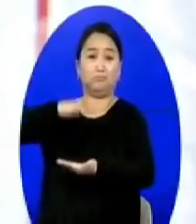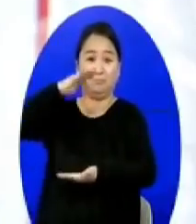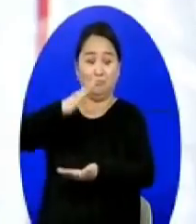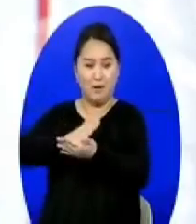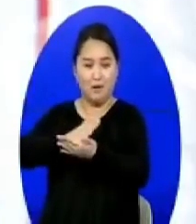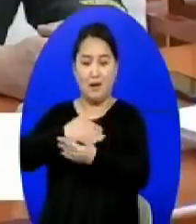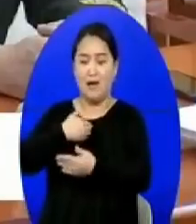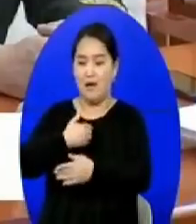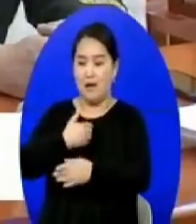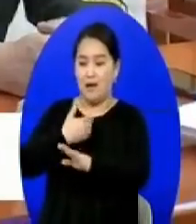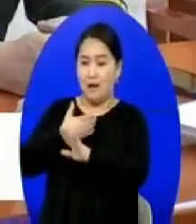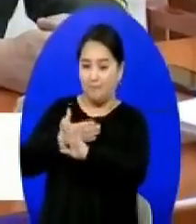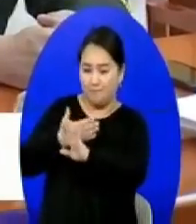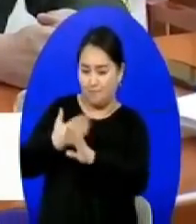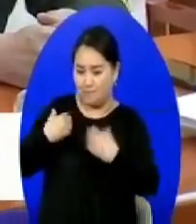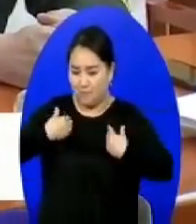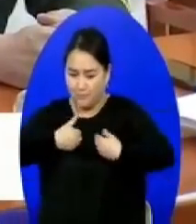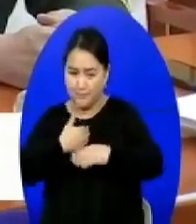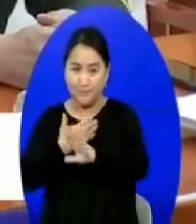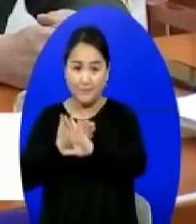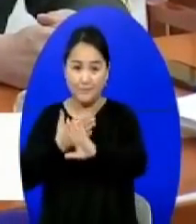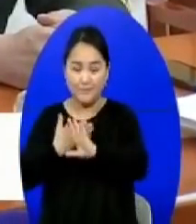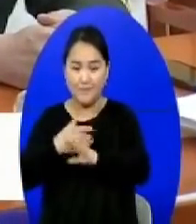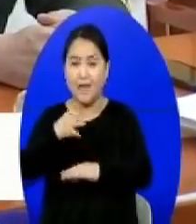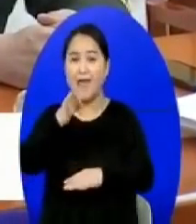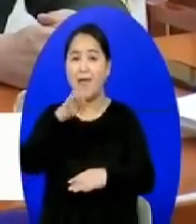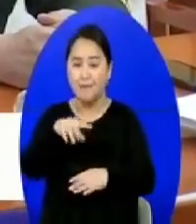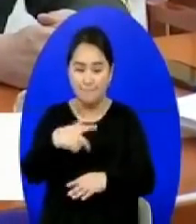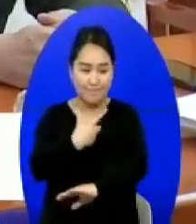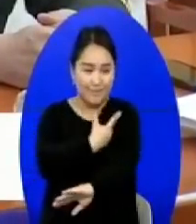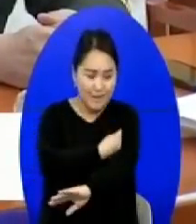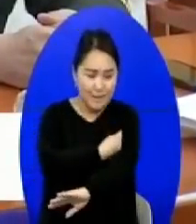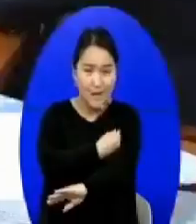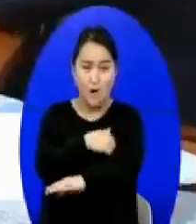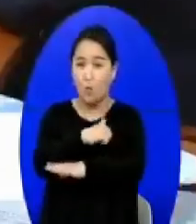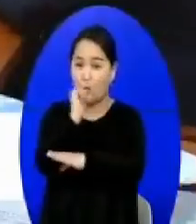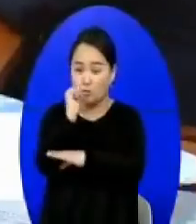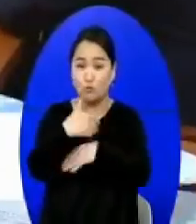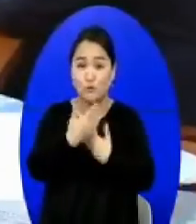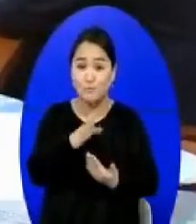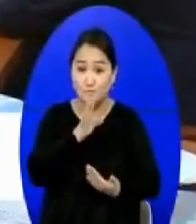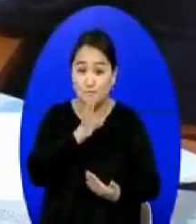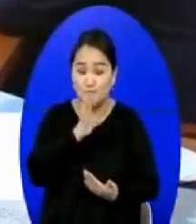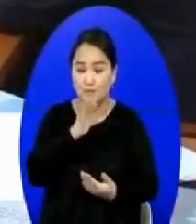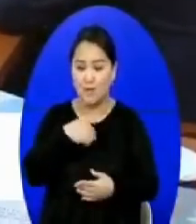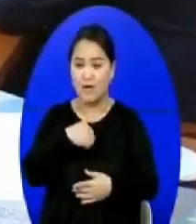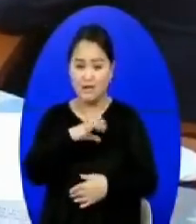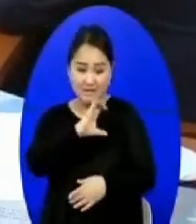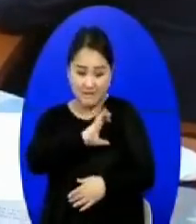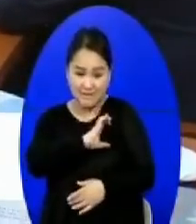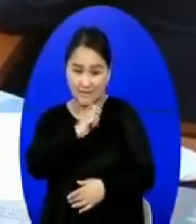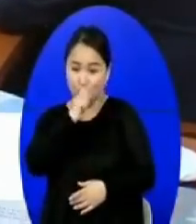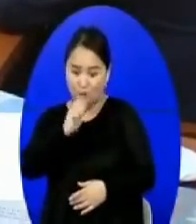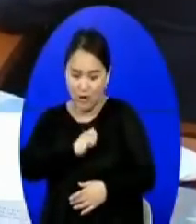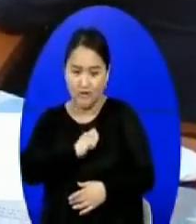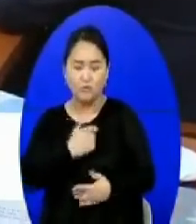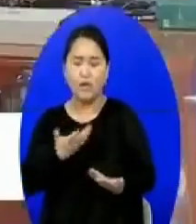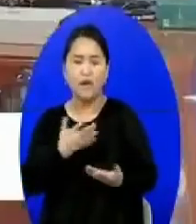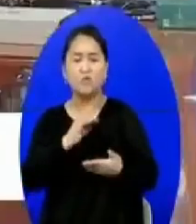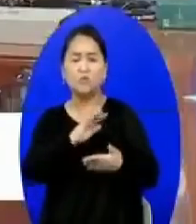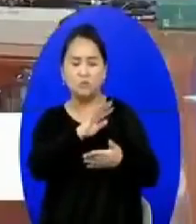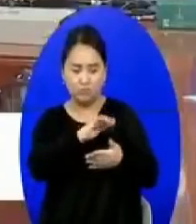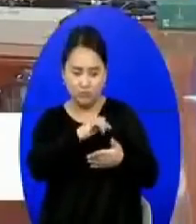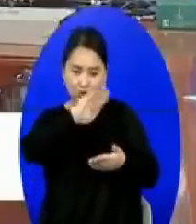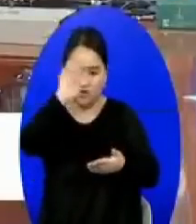хувцас хэрэгсэл, ийм тариа урамшуулалт зэрэгтээ зарцуулахаар төлөвлөж байна. Сэтгэлийн хандивыг юунд хэрхэн зарцуулсныг ил тод мэдээлнэ гэдгийг